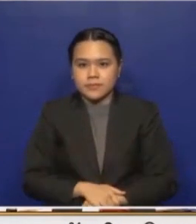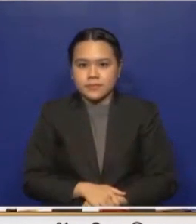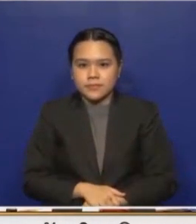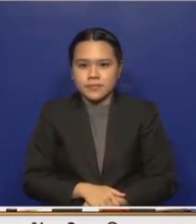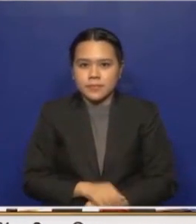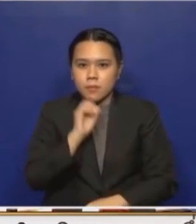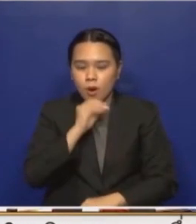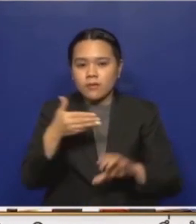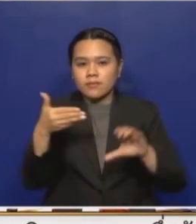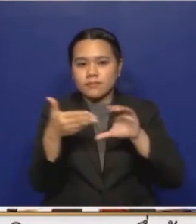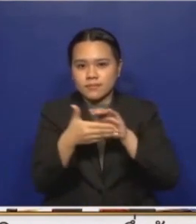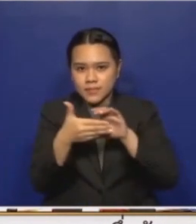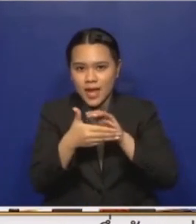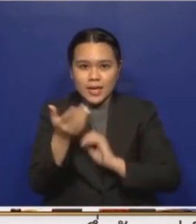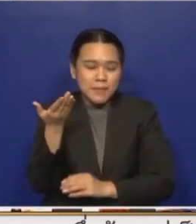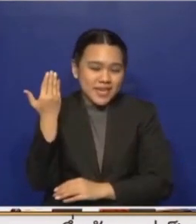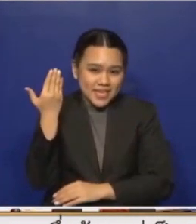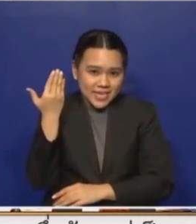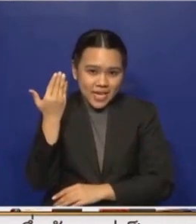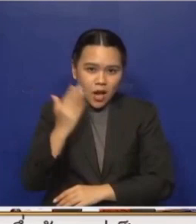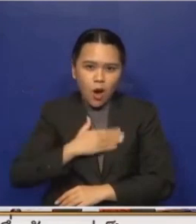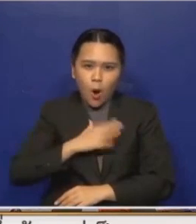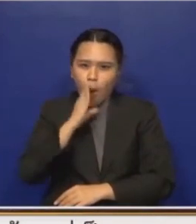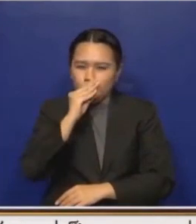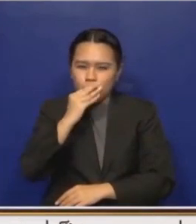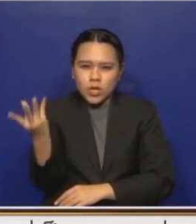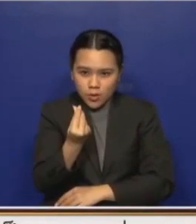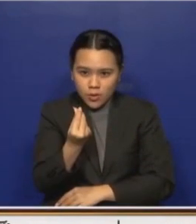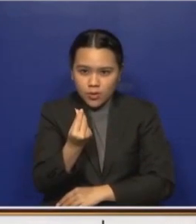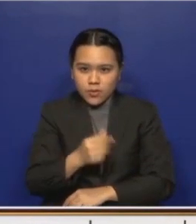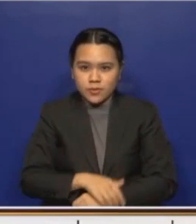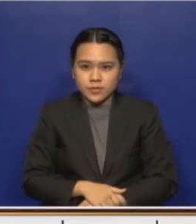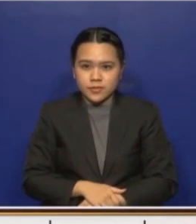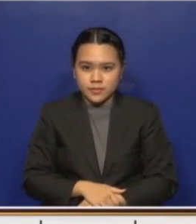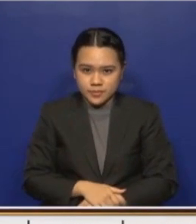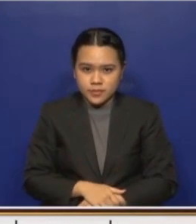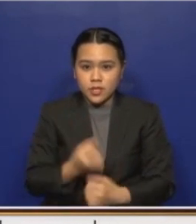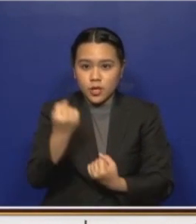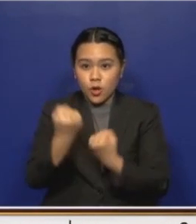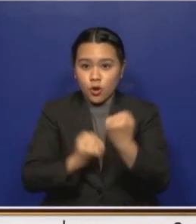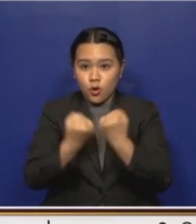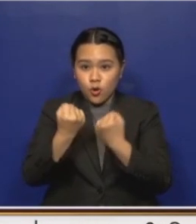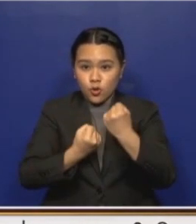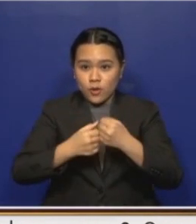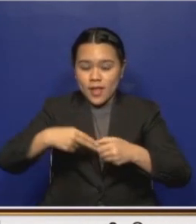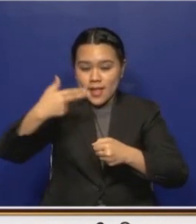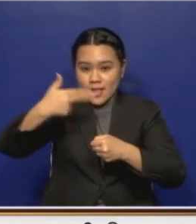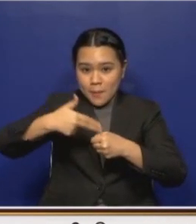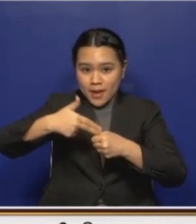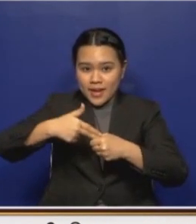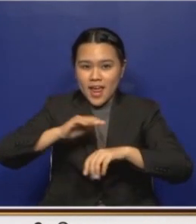2 นาทีครับ 2 นาทีนะครับ ครับผม ท่านแชร์สไลด์แผ่นเมื่อกี้เอาไว้อะครับนะผมขอพูดเร็วๆนะฮะหนึ่